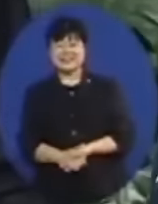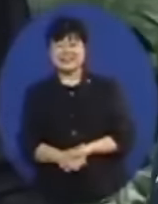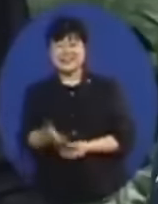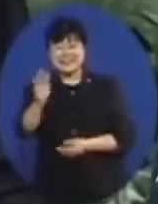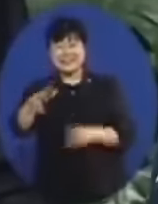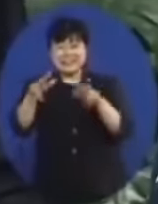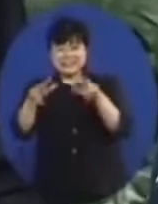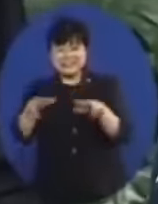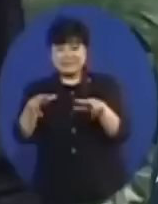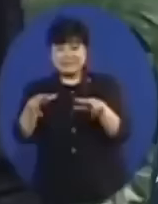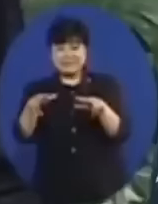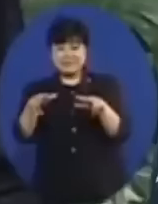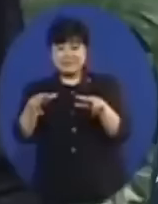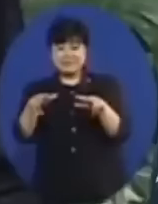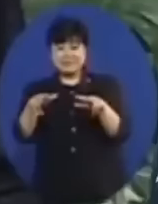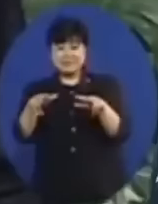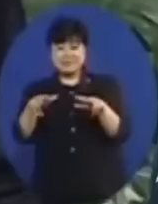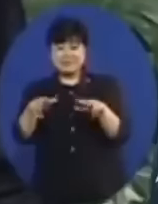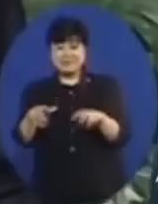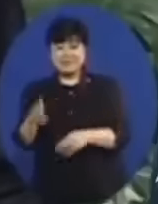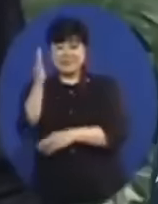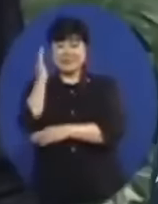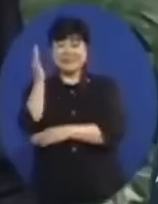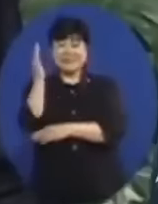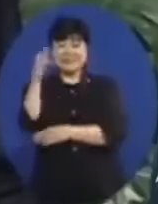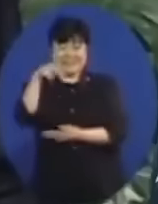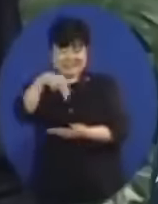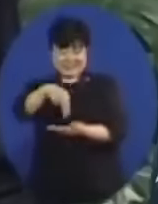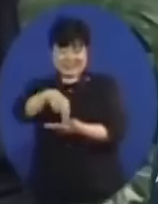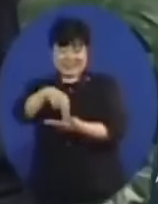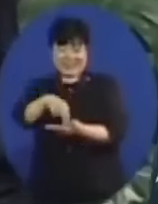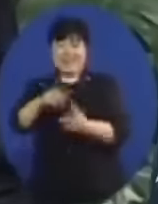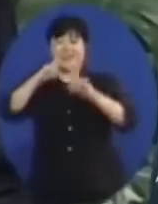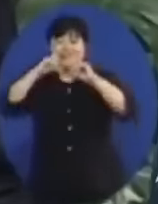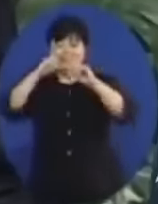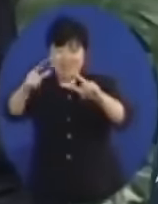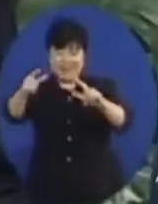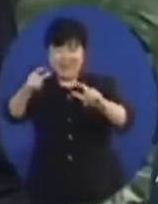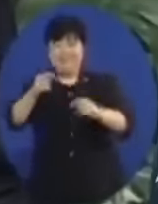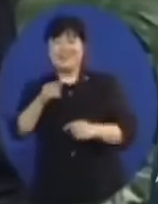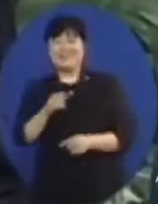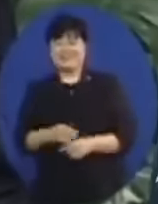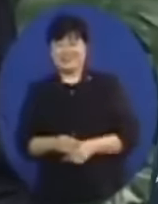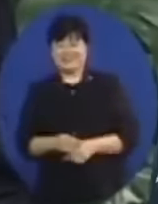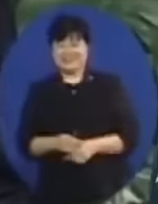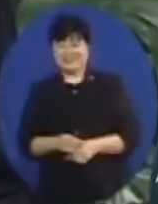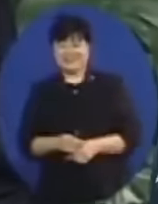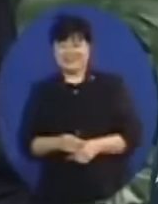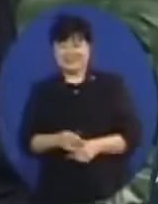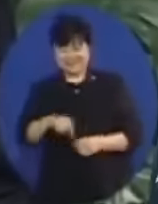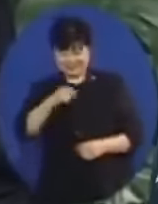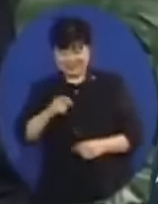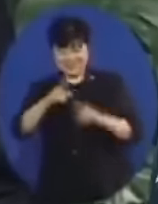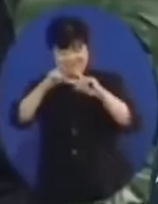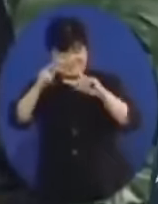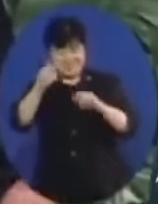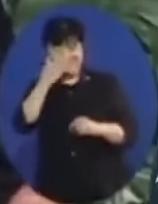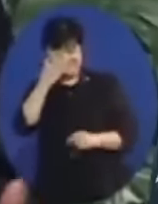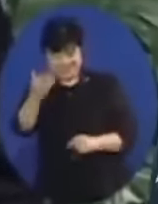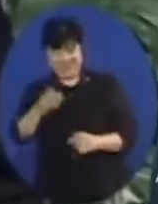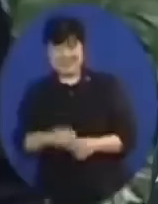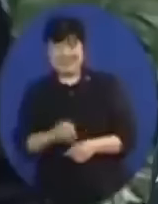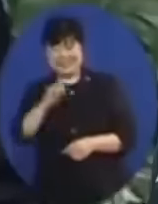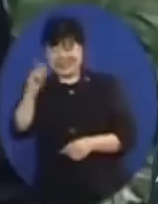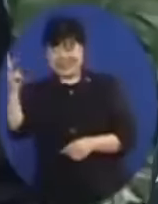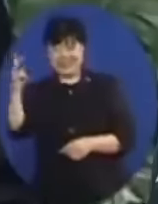그러나 지금 이제 강단에 서서 바른 말을 해야죠. 틀림없이